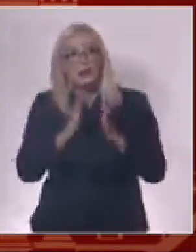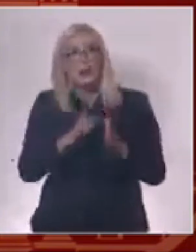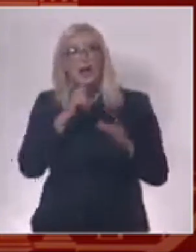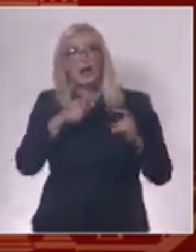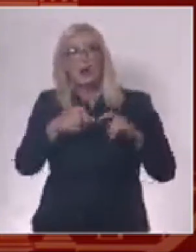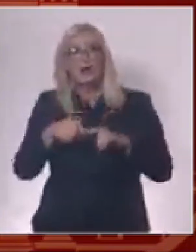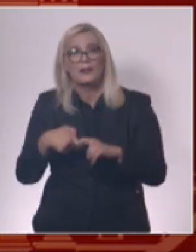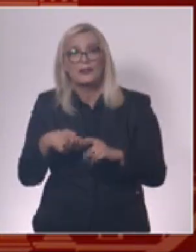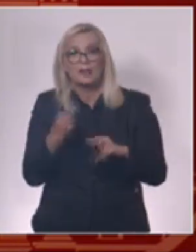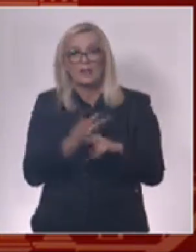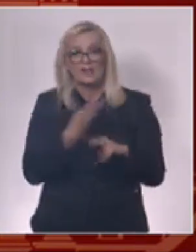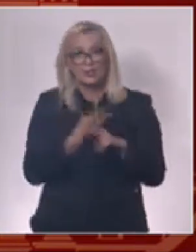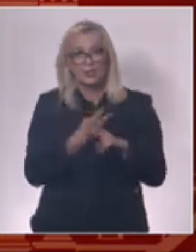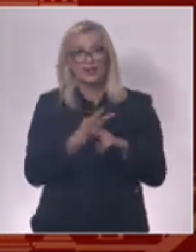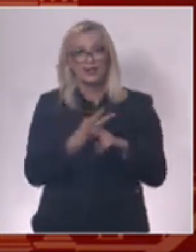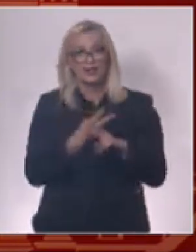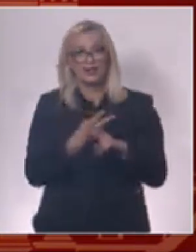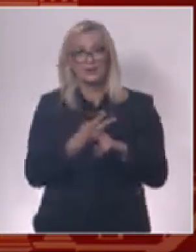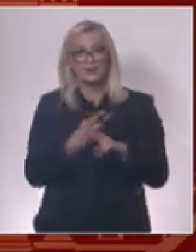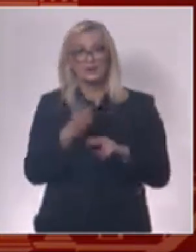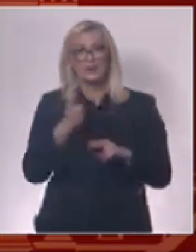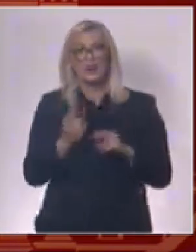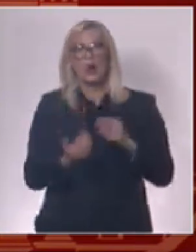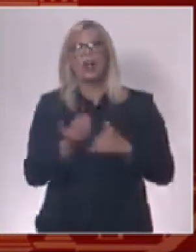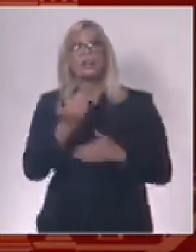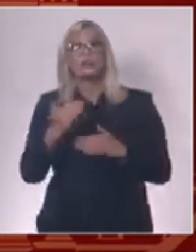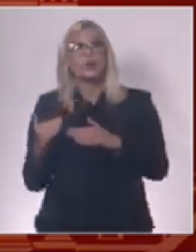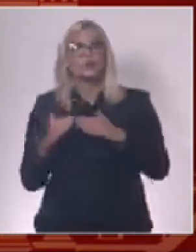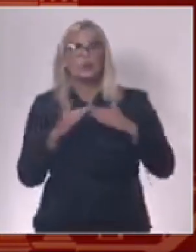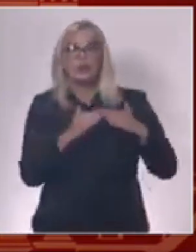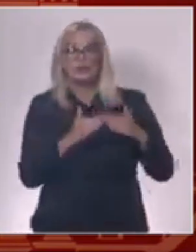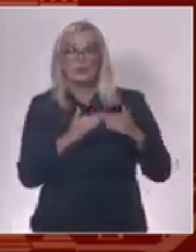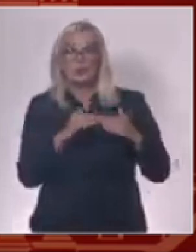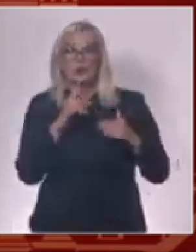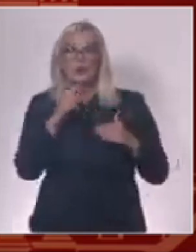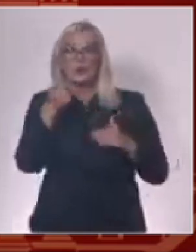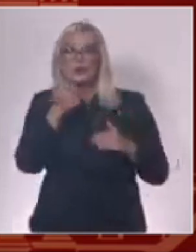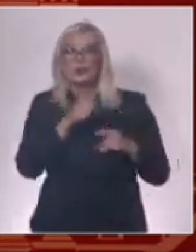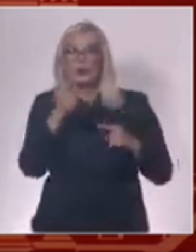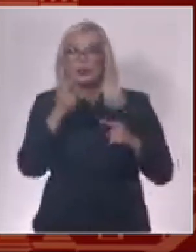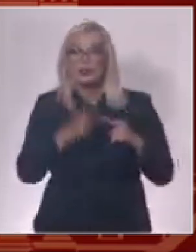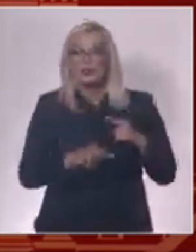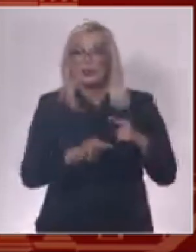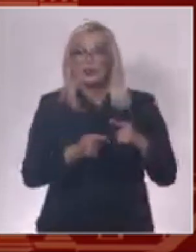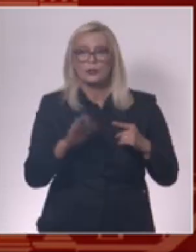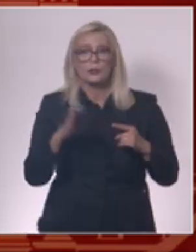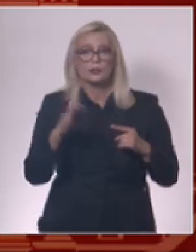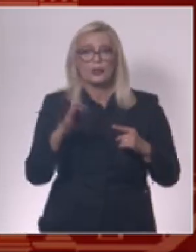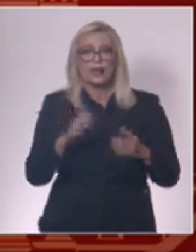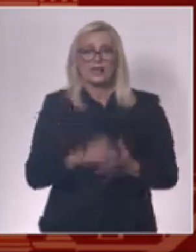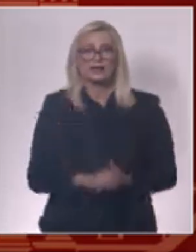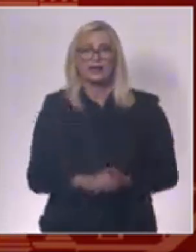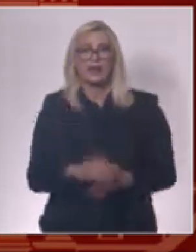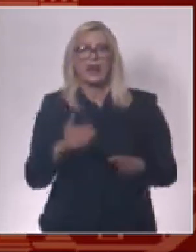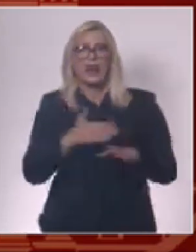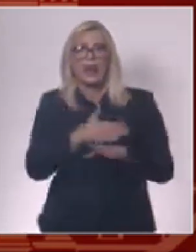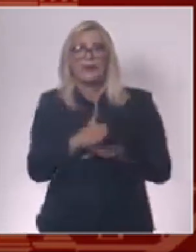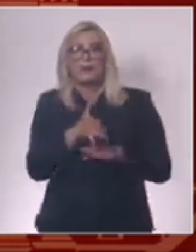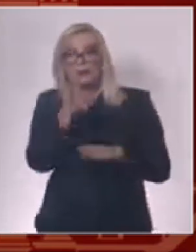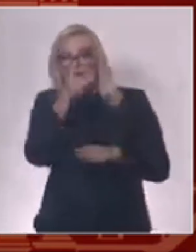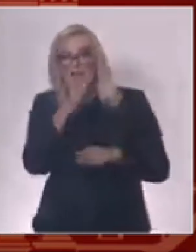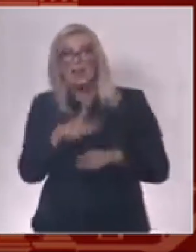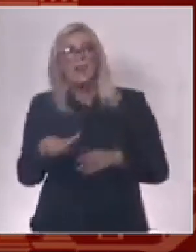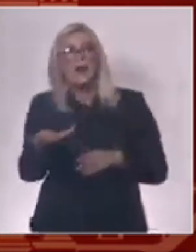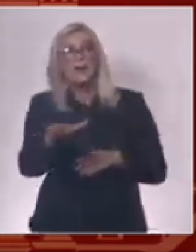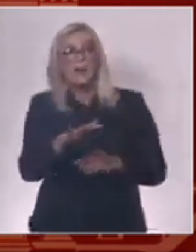поврзе земјава со источниот сосед, кој што ќе заврши некаде после Крива Паланка.